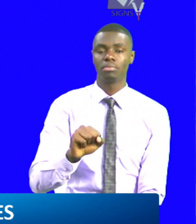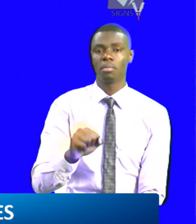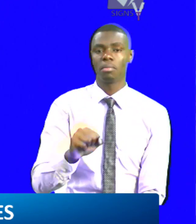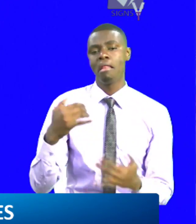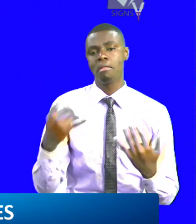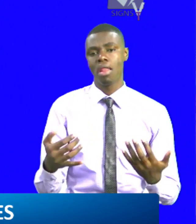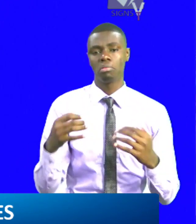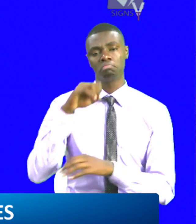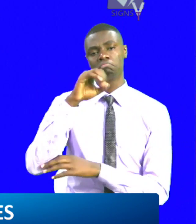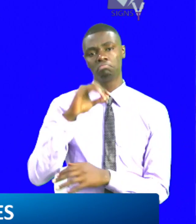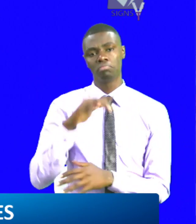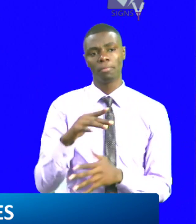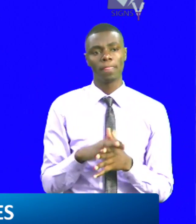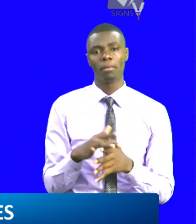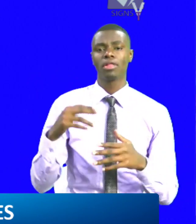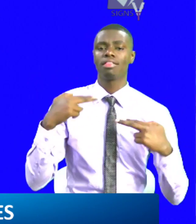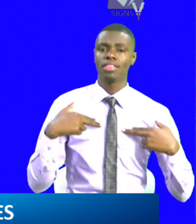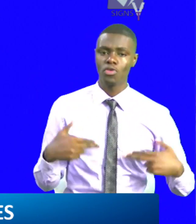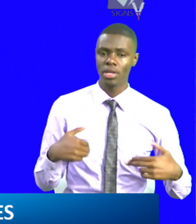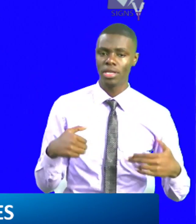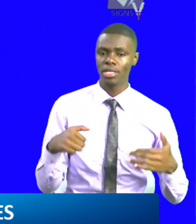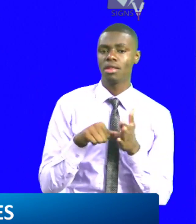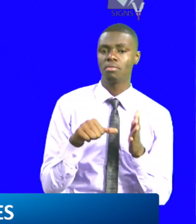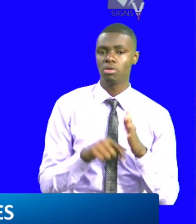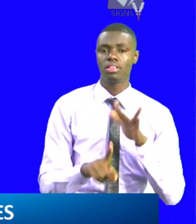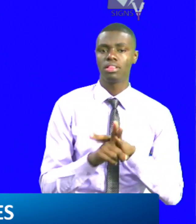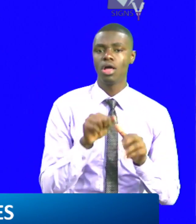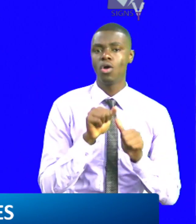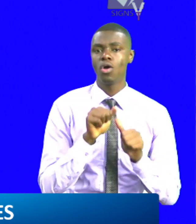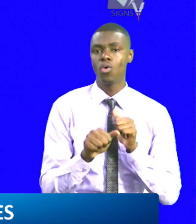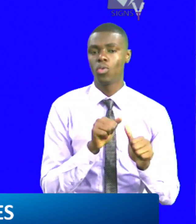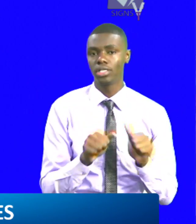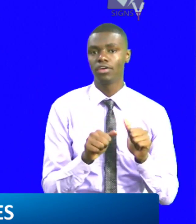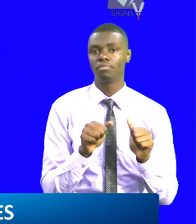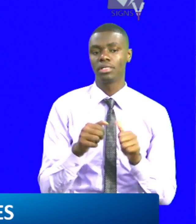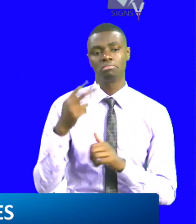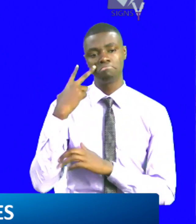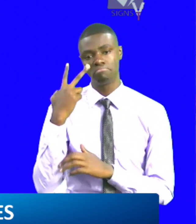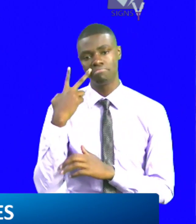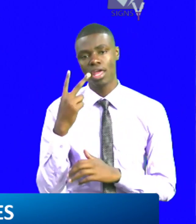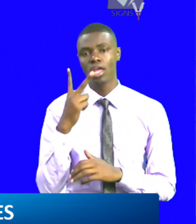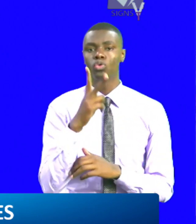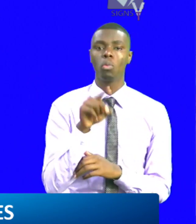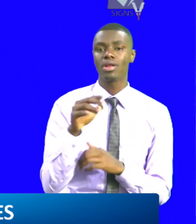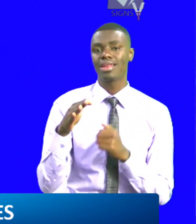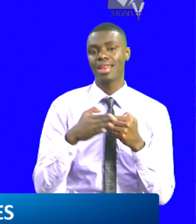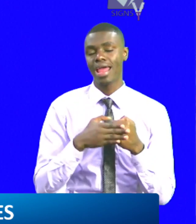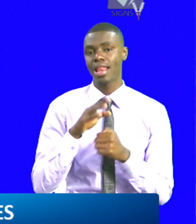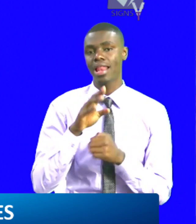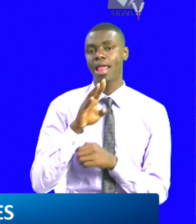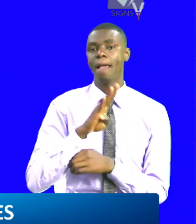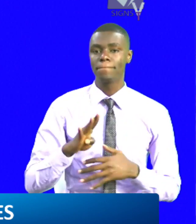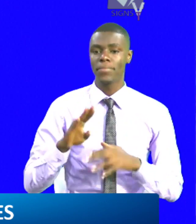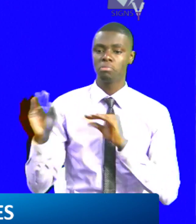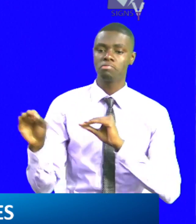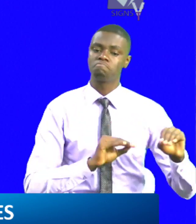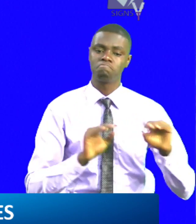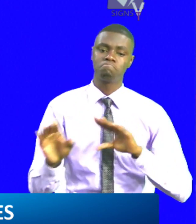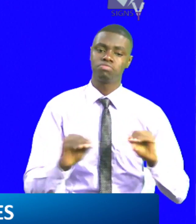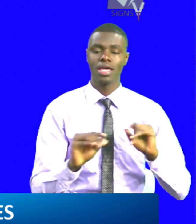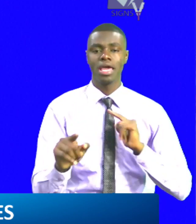walikuwa wanahusishwa katika mambo ya chama. And away from matters Jubilee